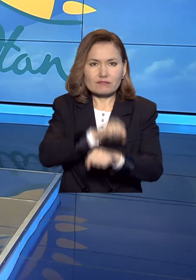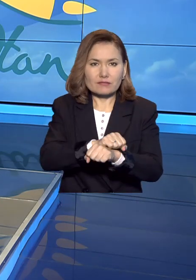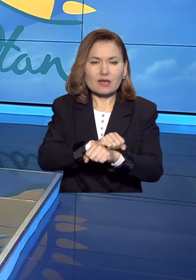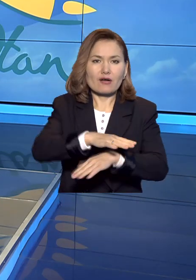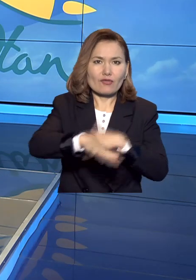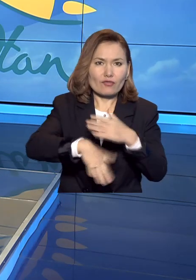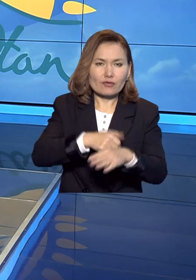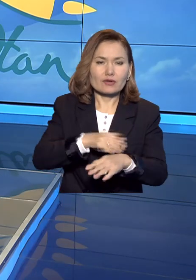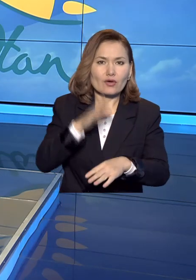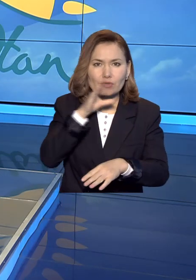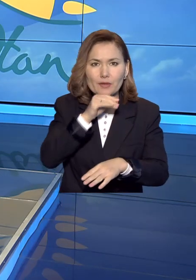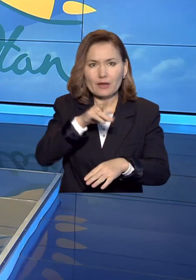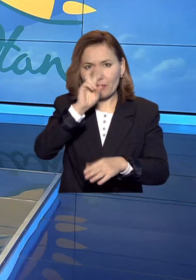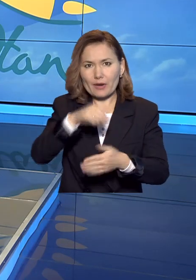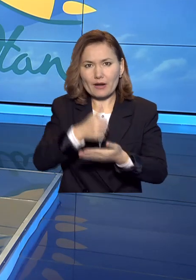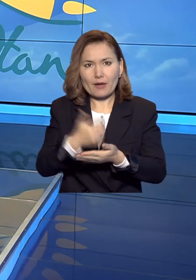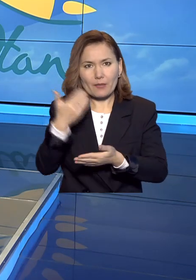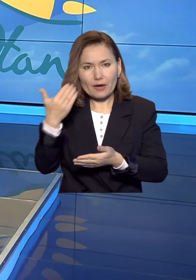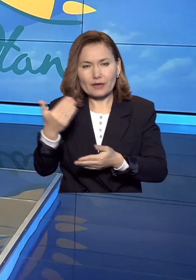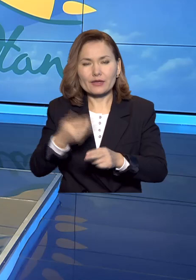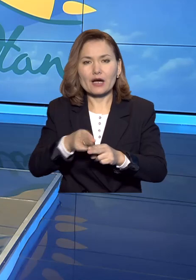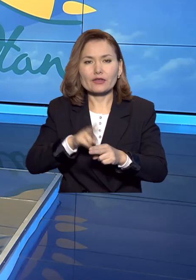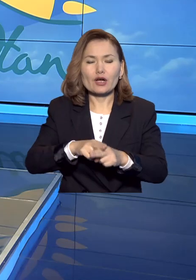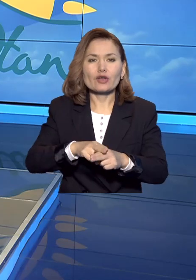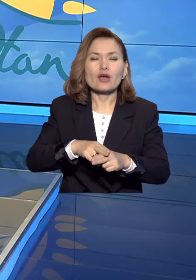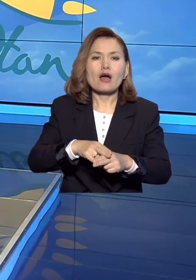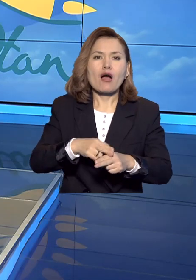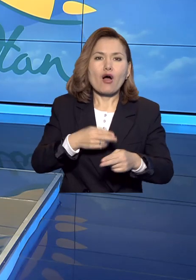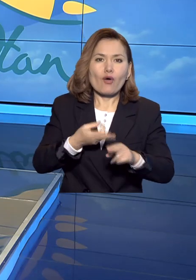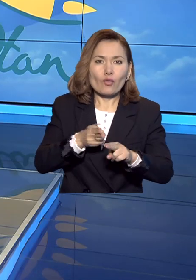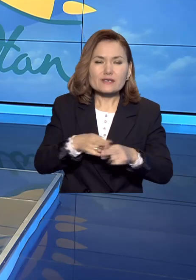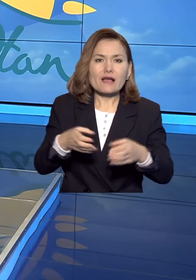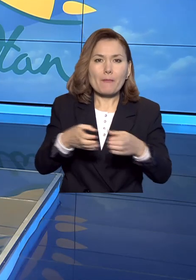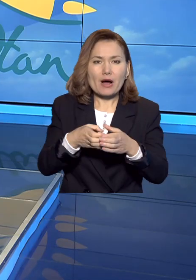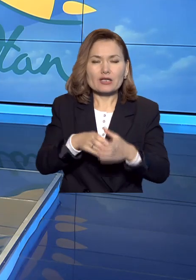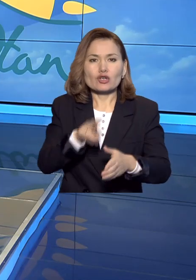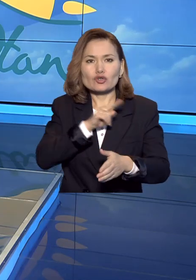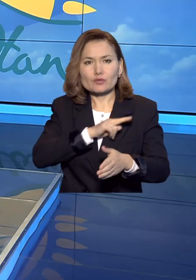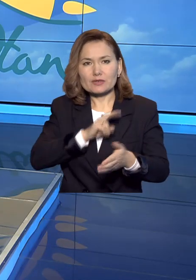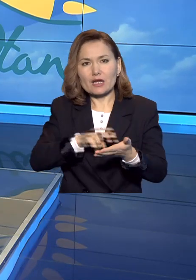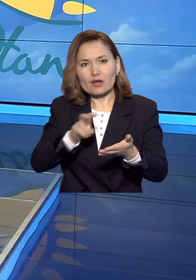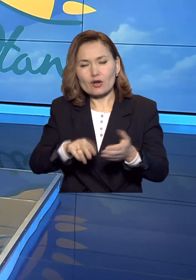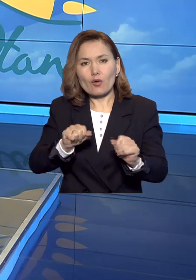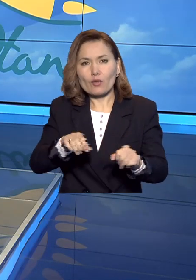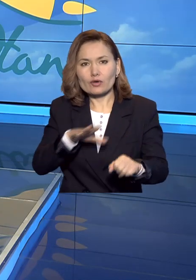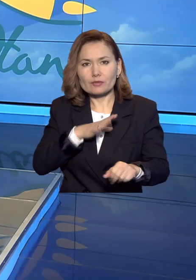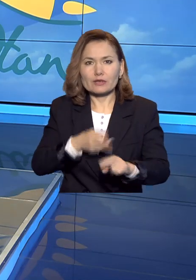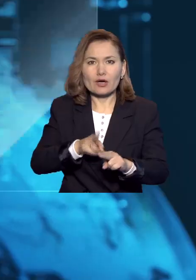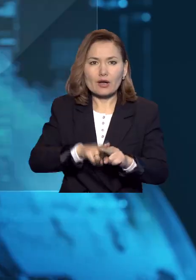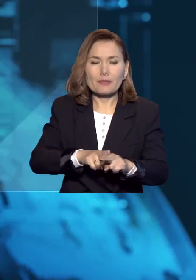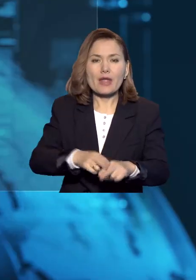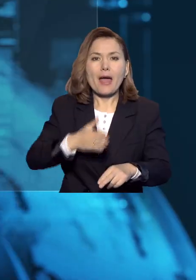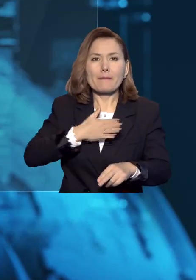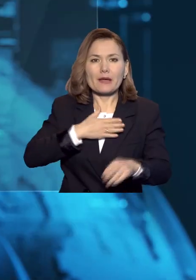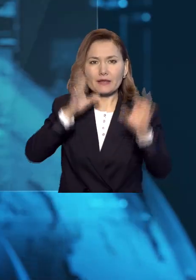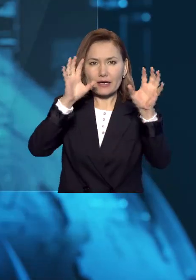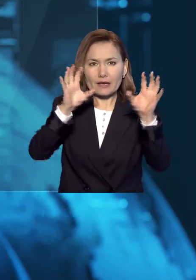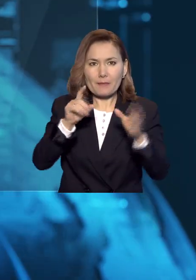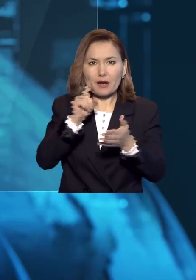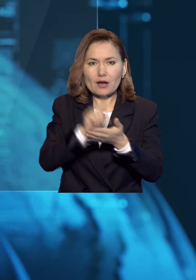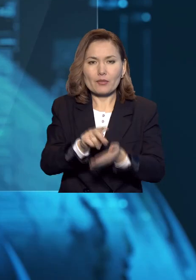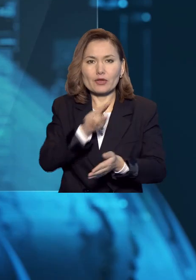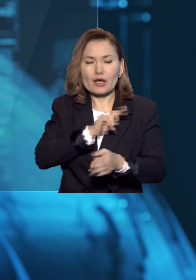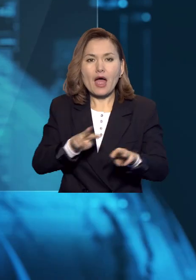деді. Мемлекет басшысы таяу арада өзінің партиядан кетуі мүмкін екенін де айтып қалды. Ол өз сөзінде мен конституциялық